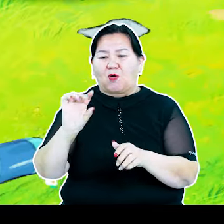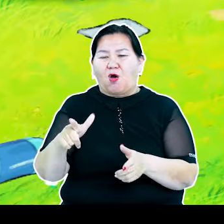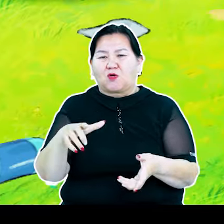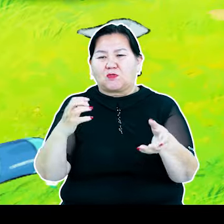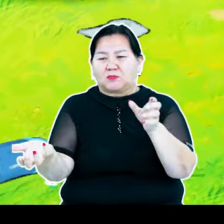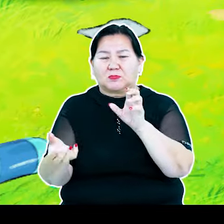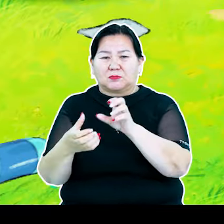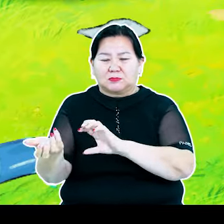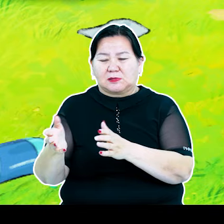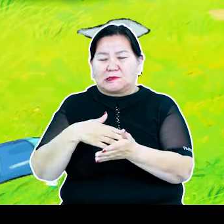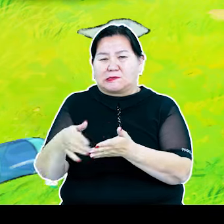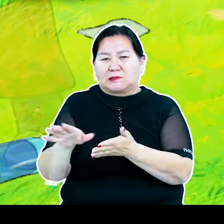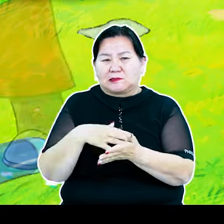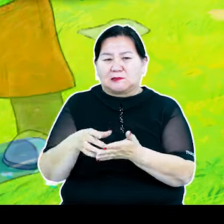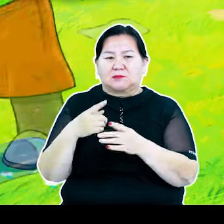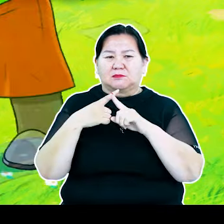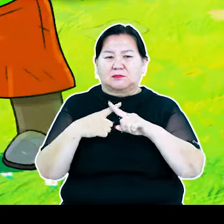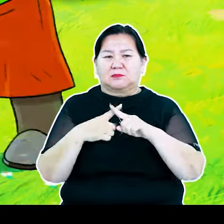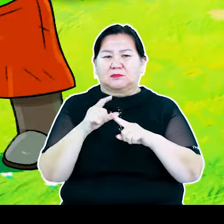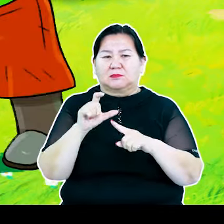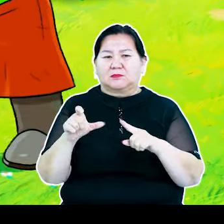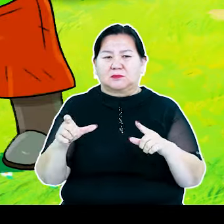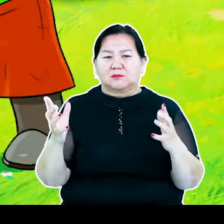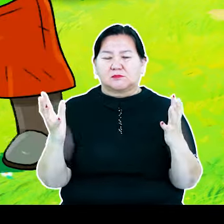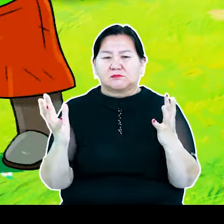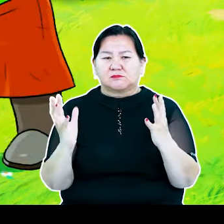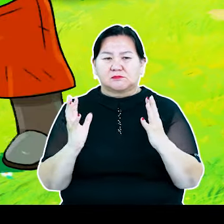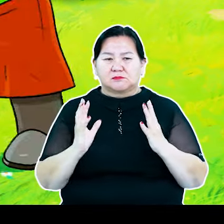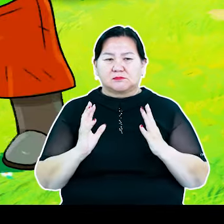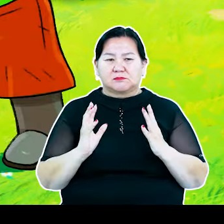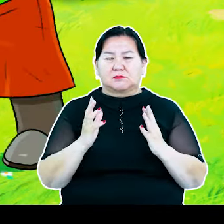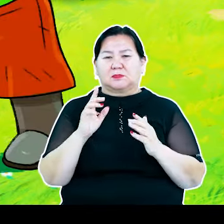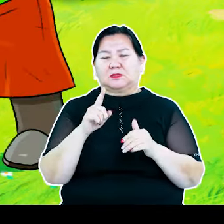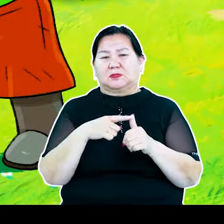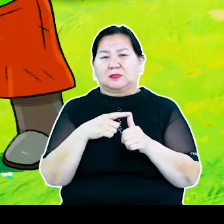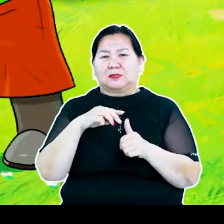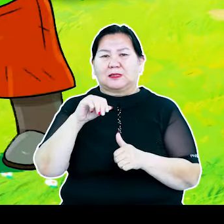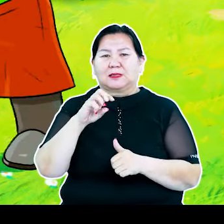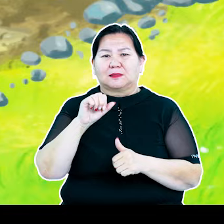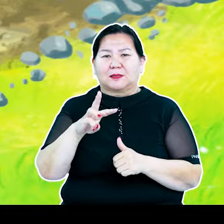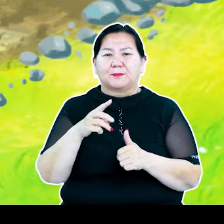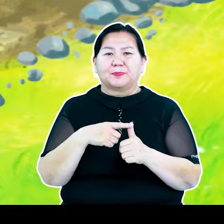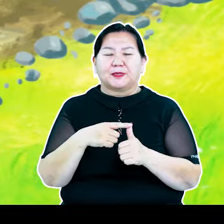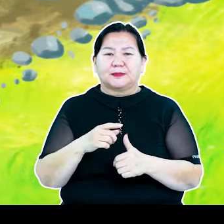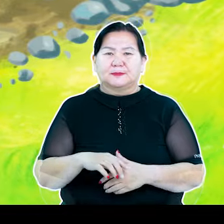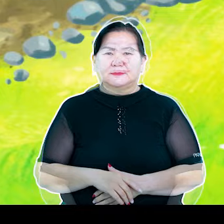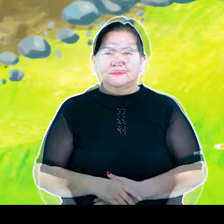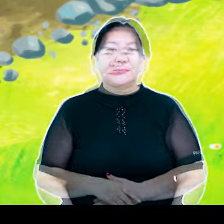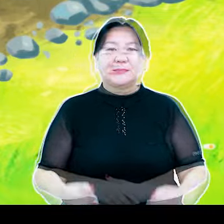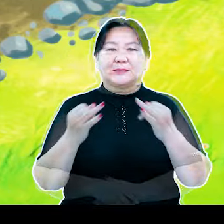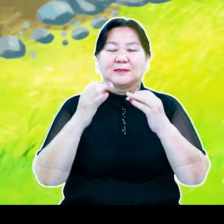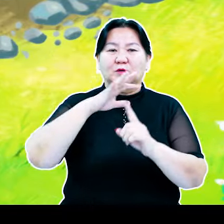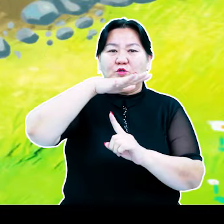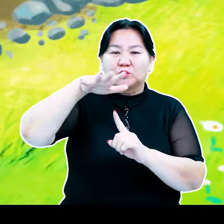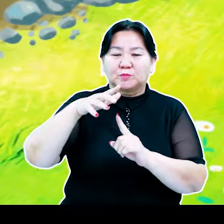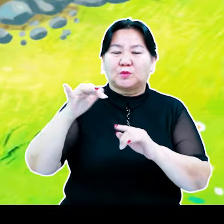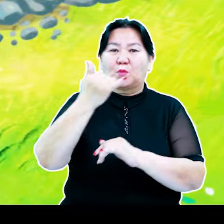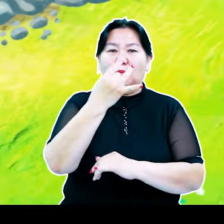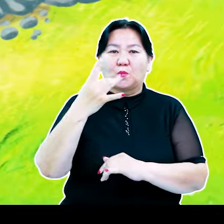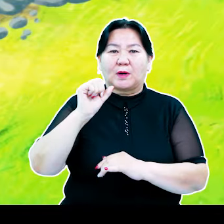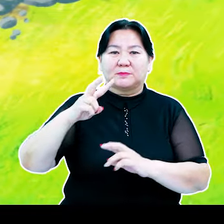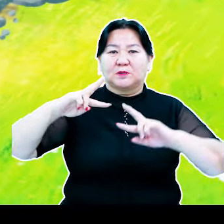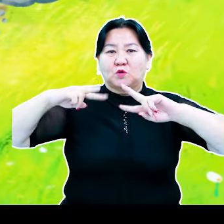хаях, бохирдуулах, газар хөндөх, сүйтгэхийг хатуу цэрлэн хоригддаг юм. Татам орчмын ойн уур